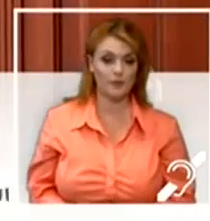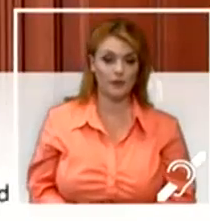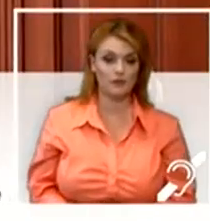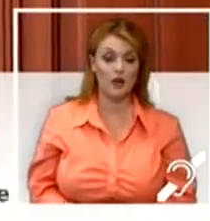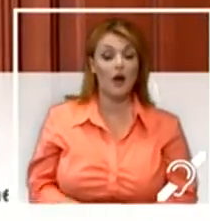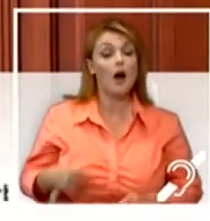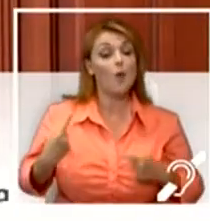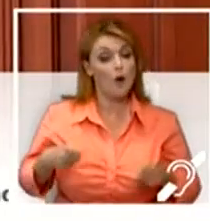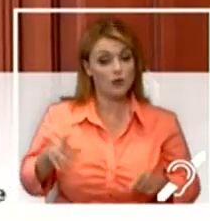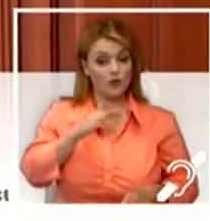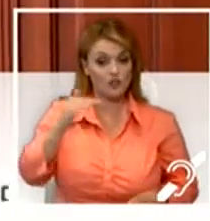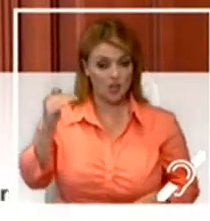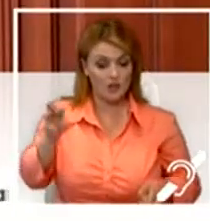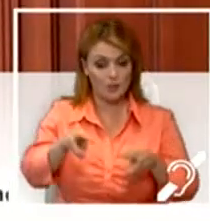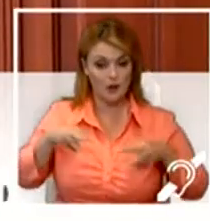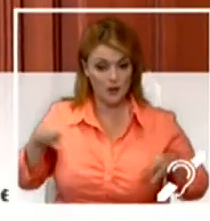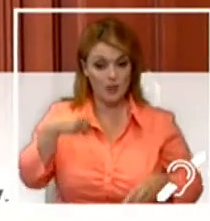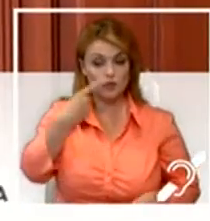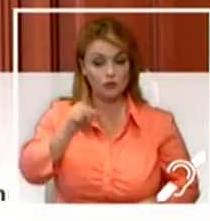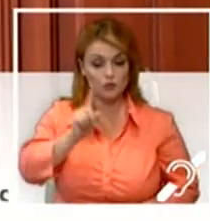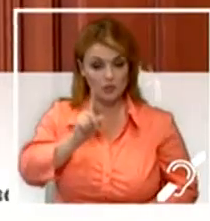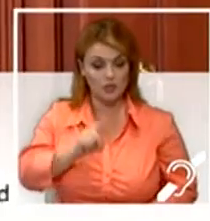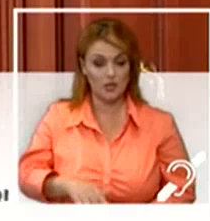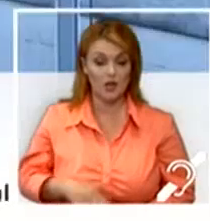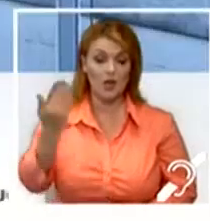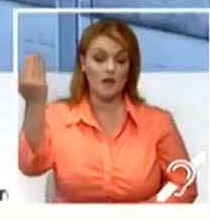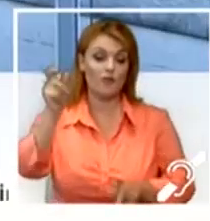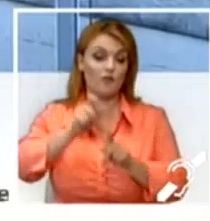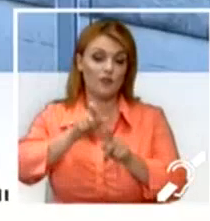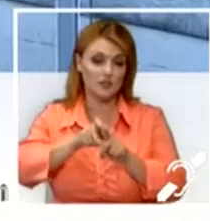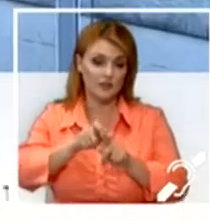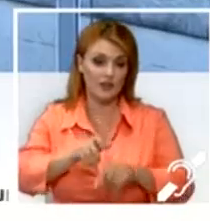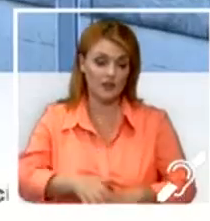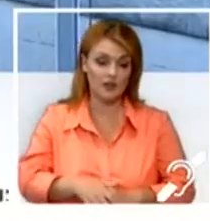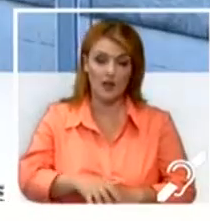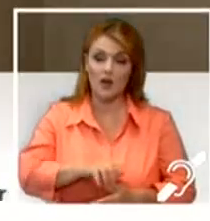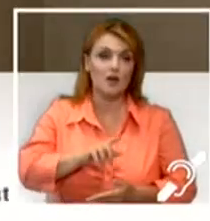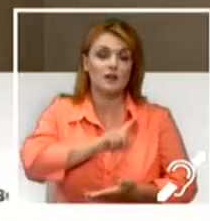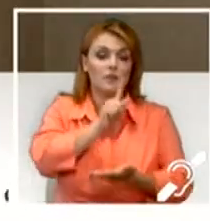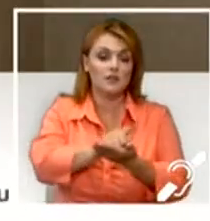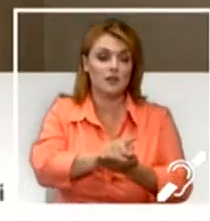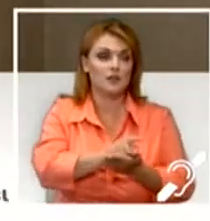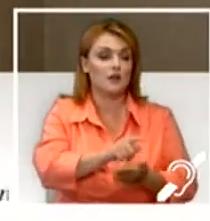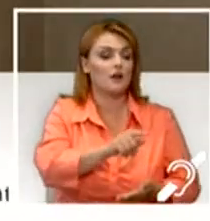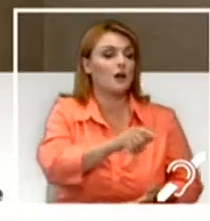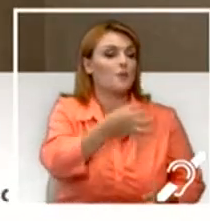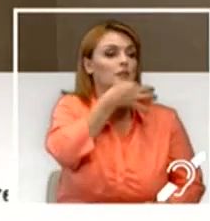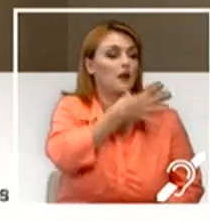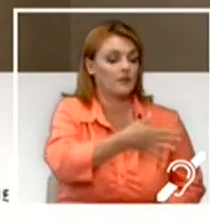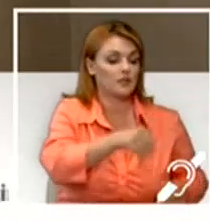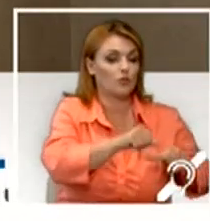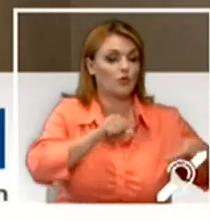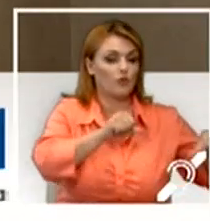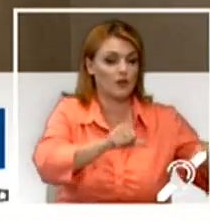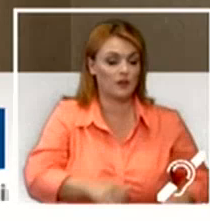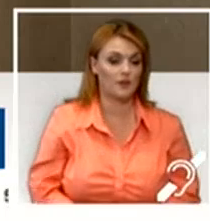a declarat pentru Radio Chișinău că declarațiile adjunctului său nu reprezintă și punctul de vedere al guvernului. A spus că este opinia lui personală, nu